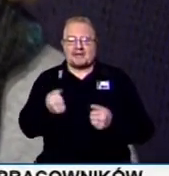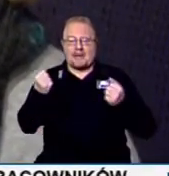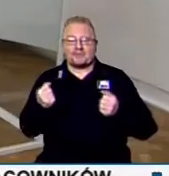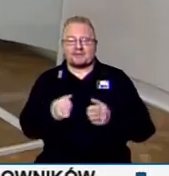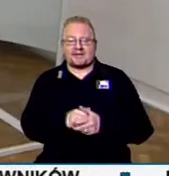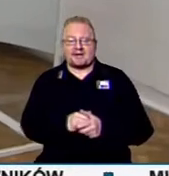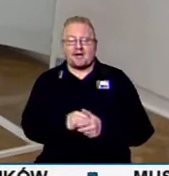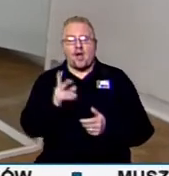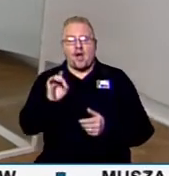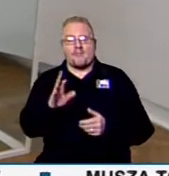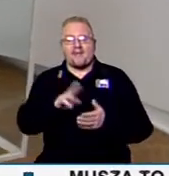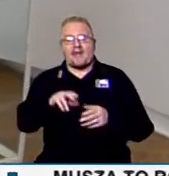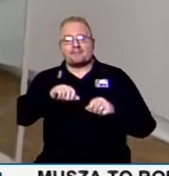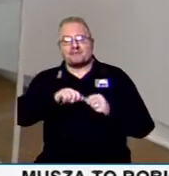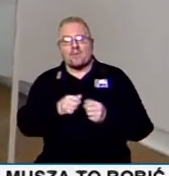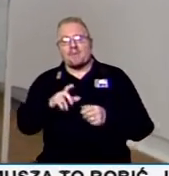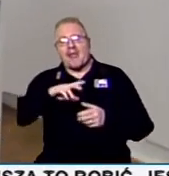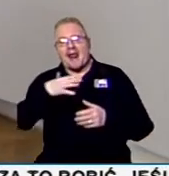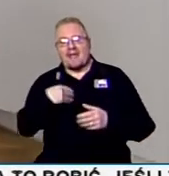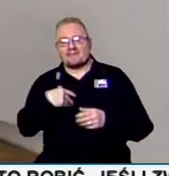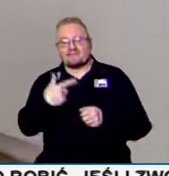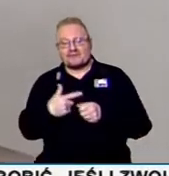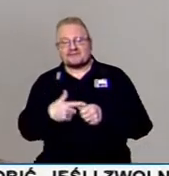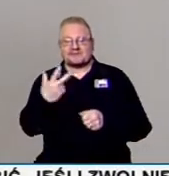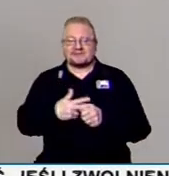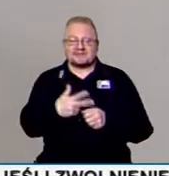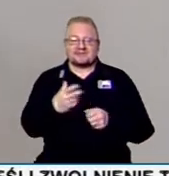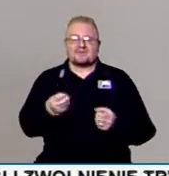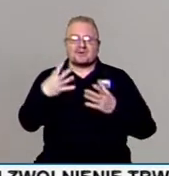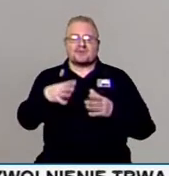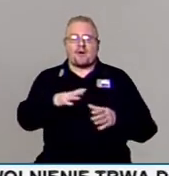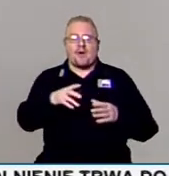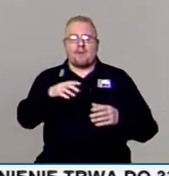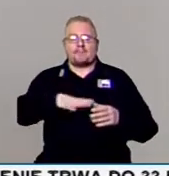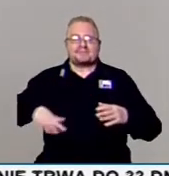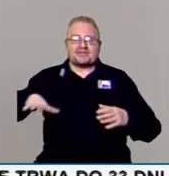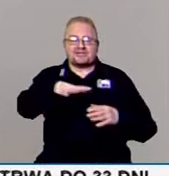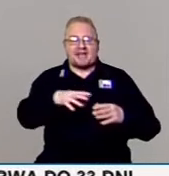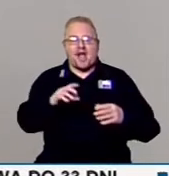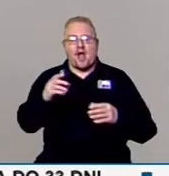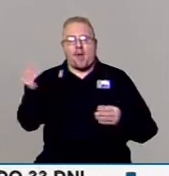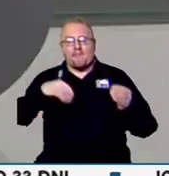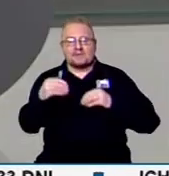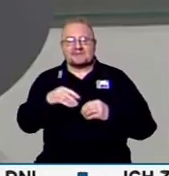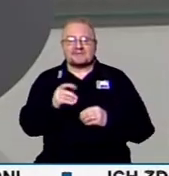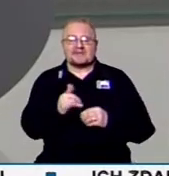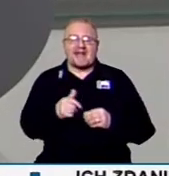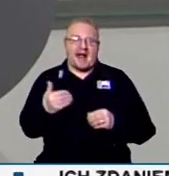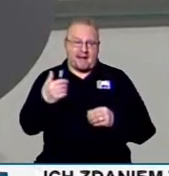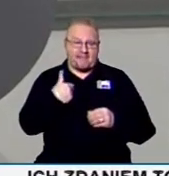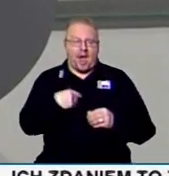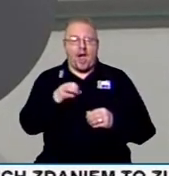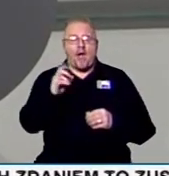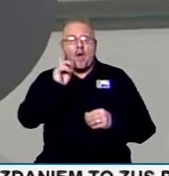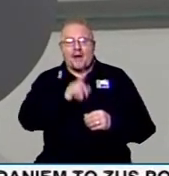emocjonalne. Kobro na przełomie lat 20. i 30. stworzyła kompozycje przestrzenne, w których objawiła się jako najoryginalniejsza rzeźbiarka